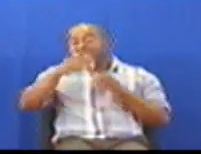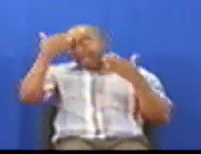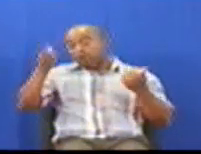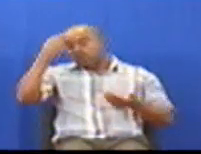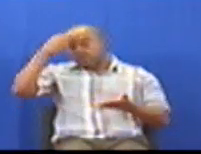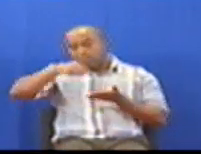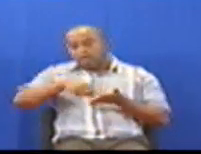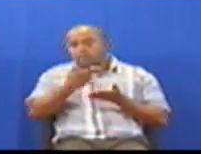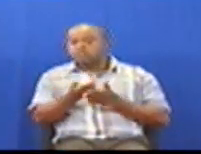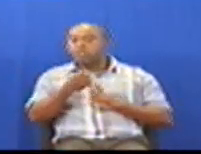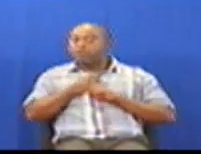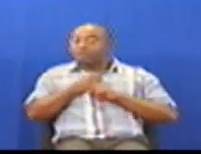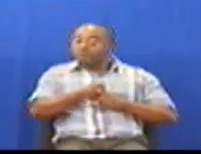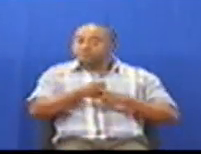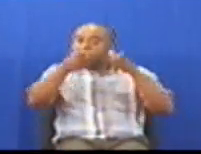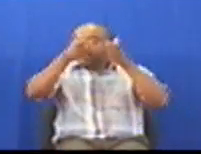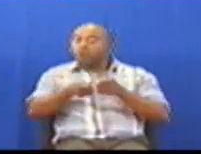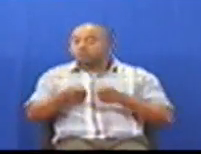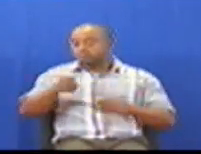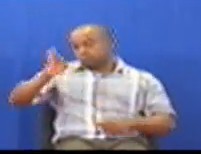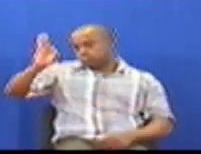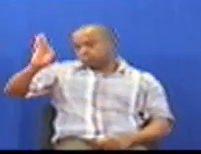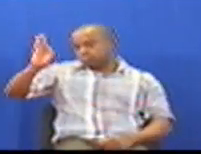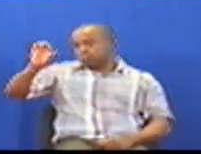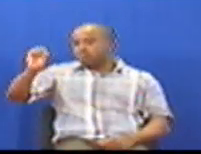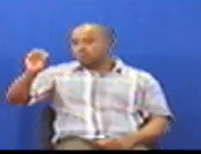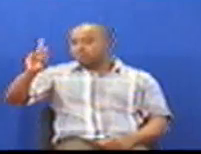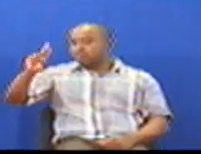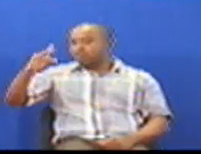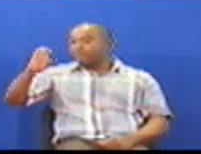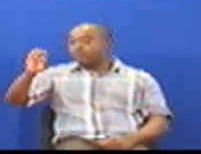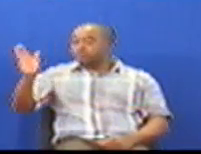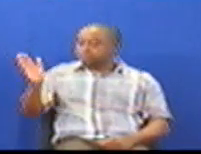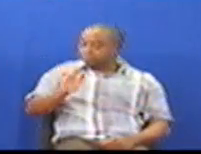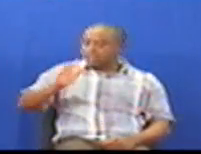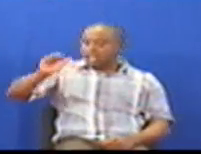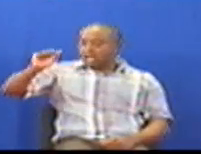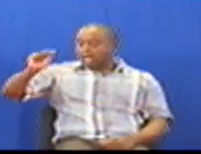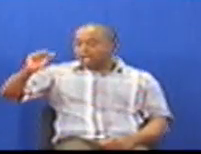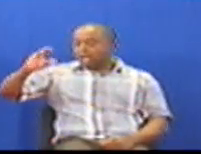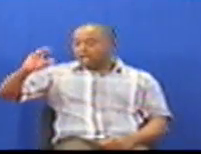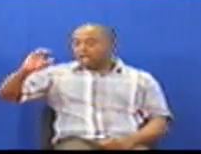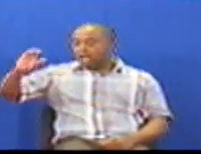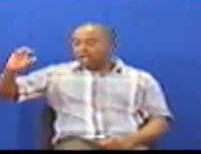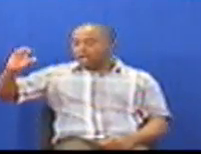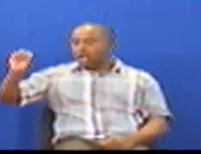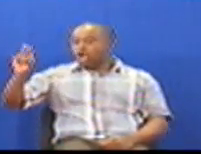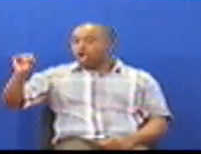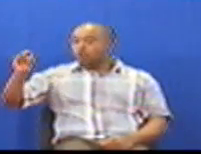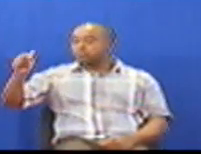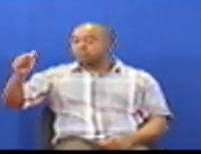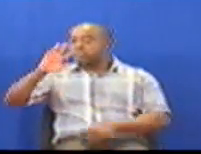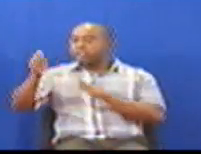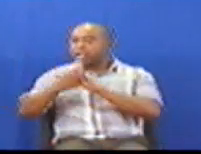hili pengine utengeneze waraka maalum uende kwa wakurugenzi waweze kuelezwa nini dhana ya force account, kwa sababu wananchi hawaelewi. Na ikiweza